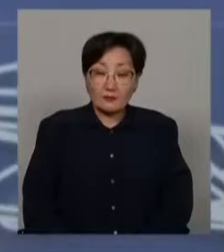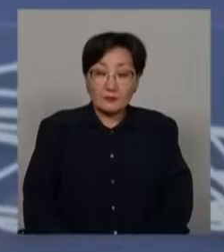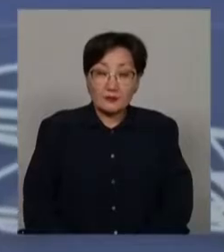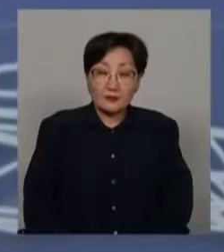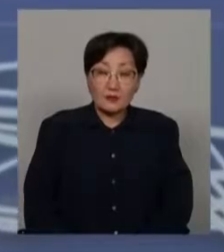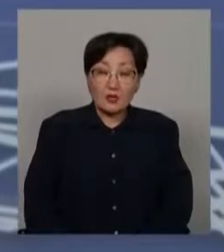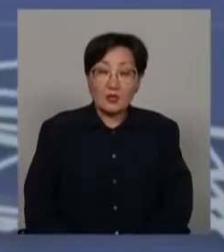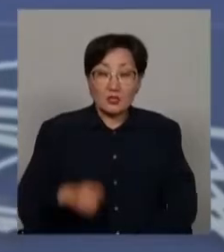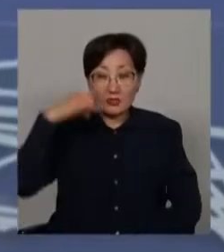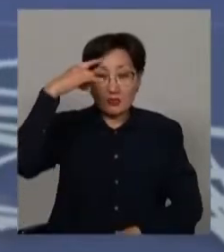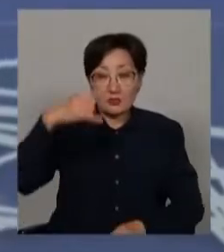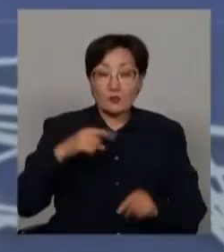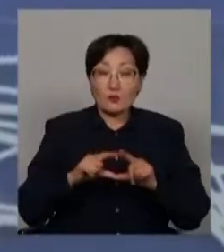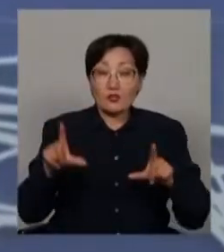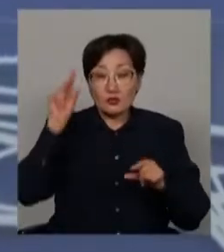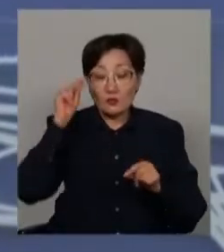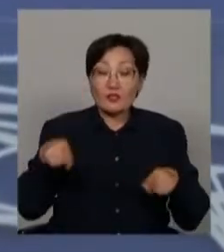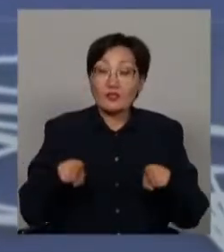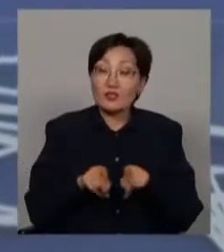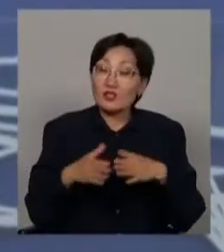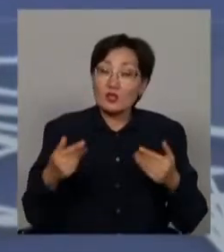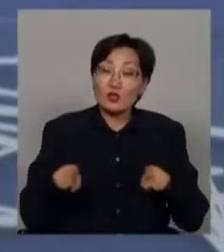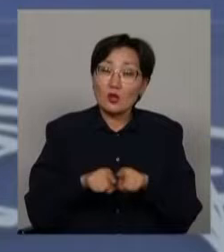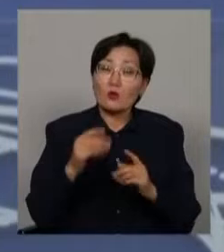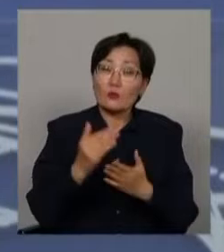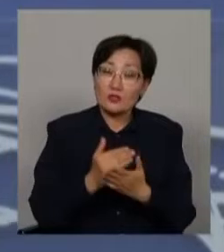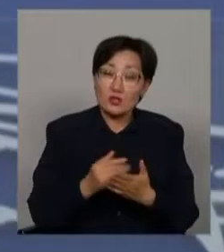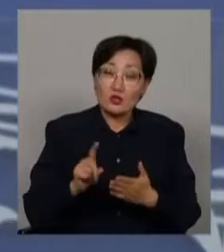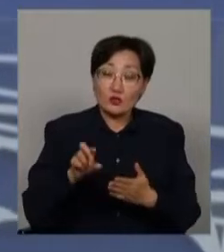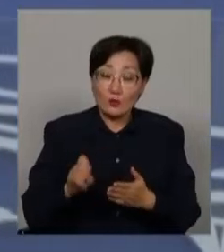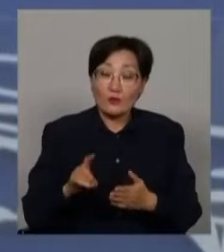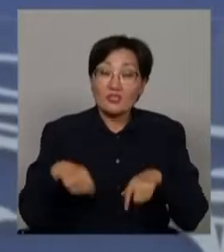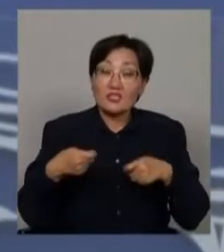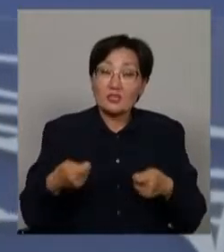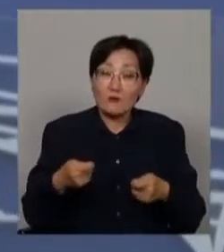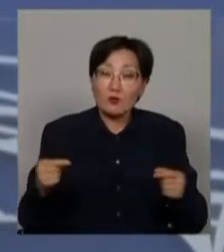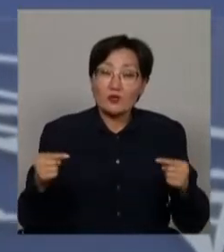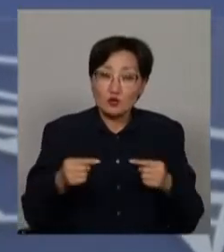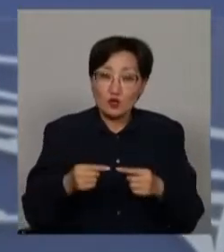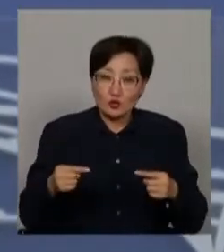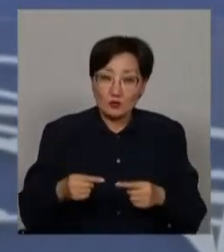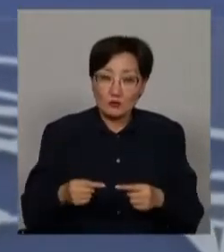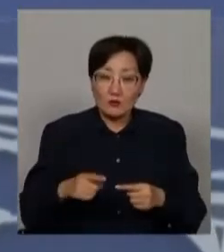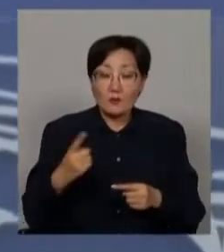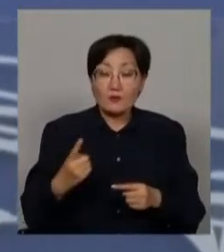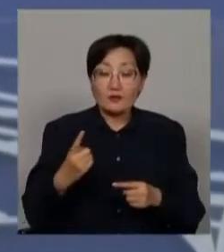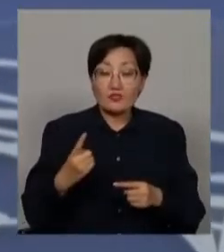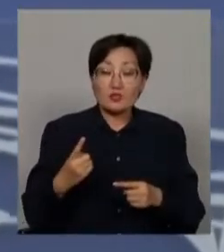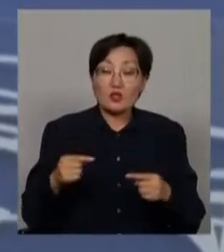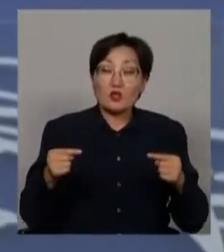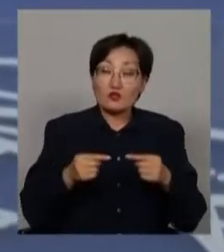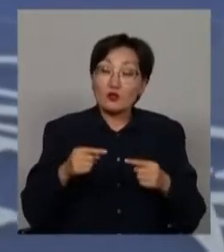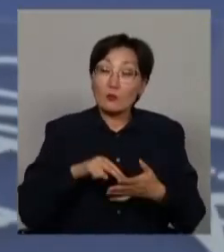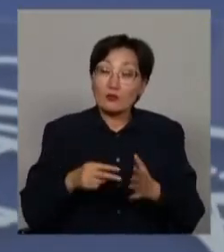В казахстанских школах сейчас нет такой программы, чтобы она давала четкий, во-первых, четкий